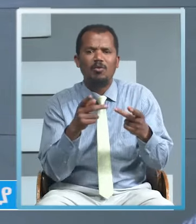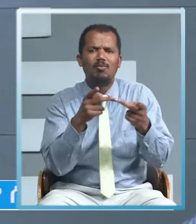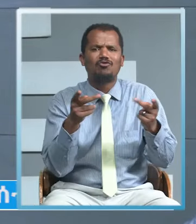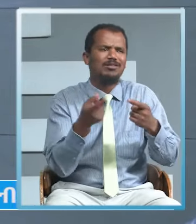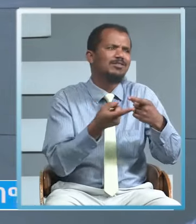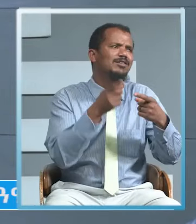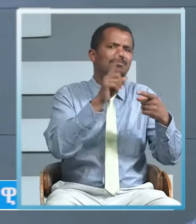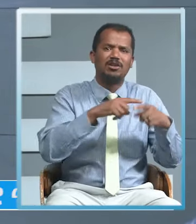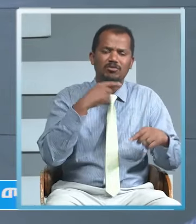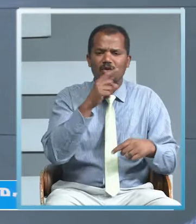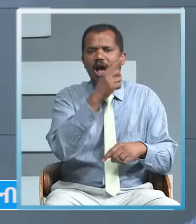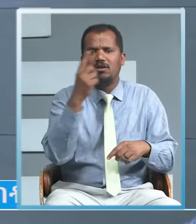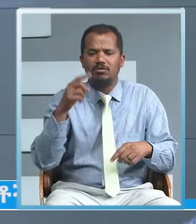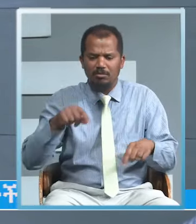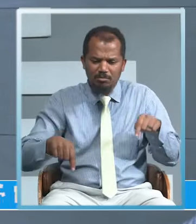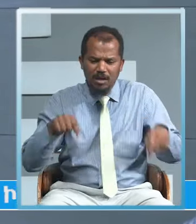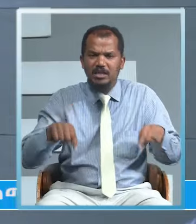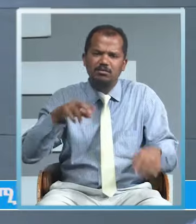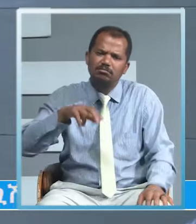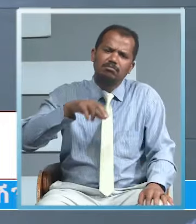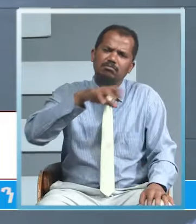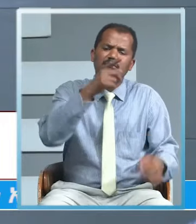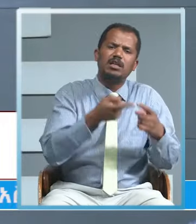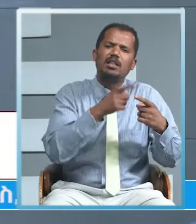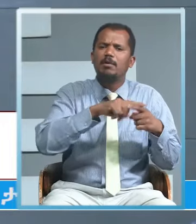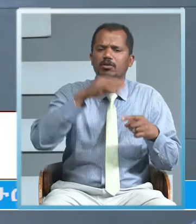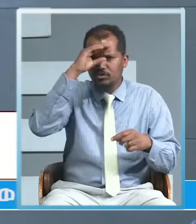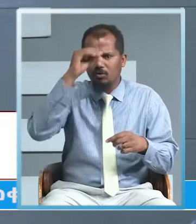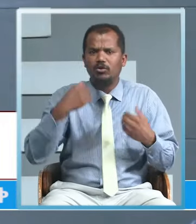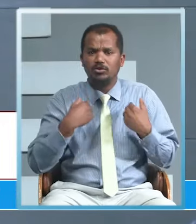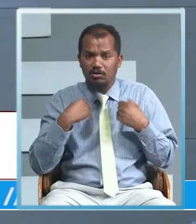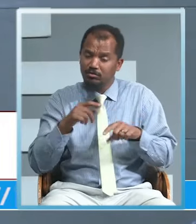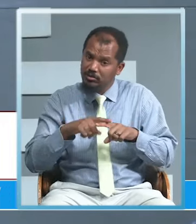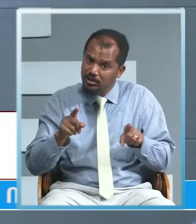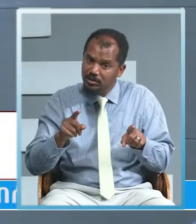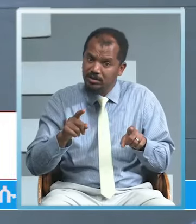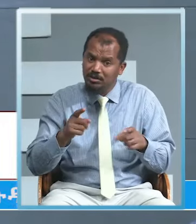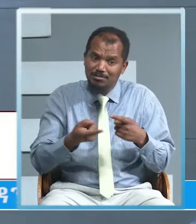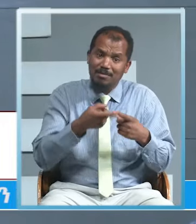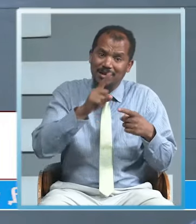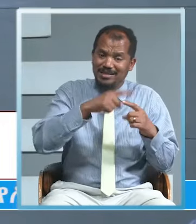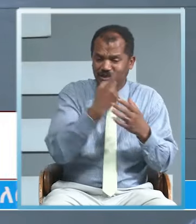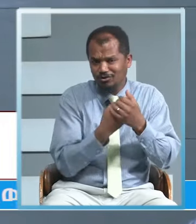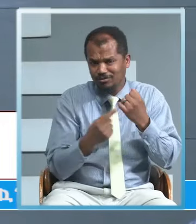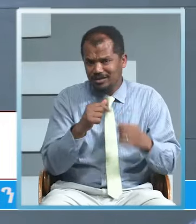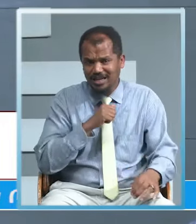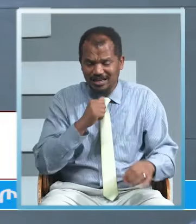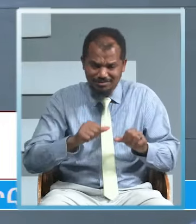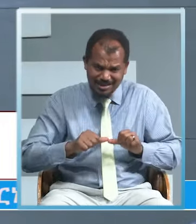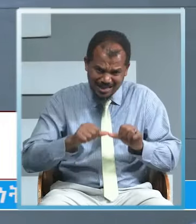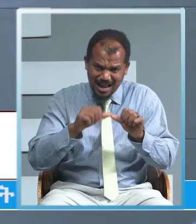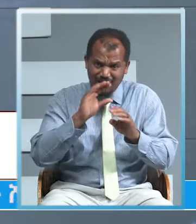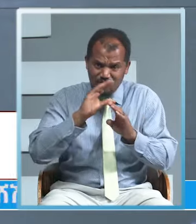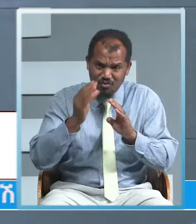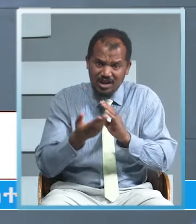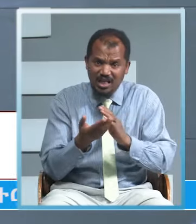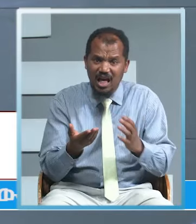ቀያችን እንመለስ ብለው በአንዳንዶቹ በእግር ሁሉ ተመለሱ ሰዎች አሉ። ነገሩ ግን መመለሳቸው ብቻ አይደለም በዘላቂ